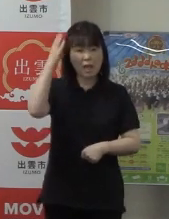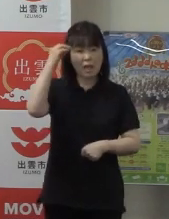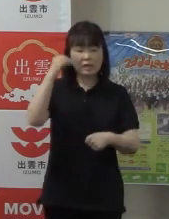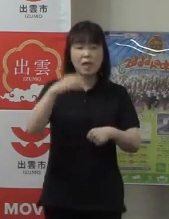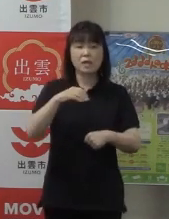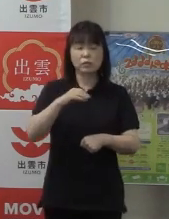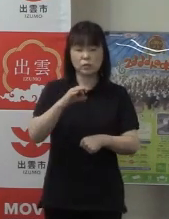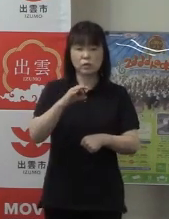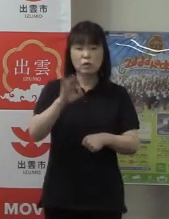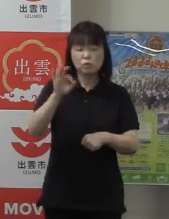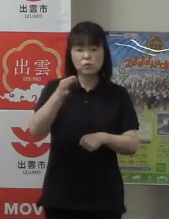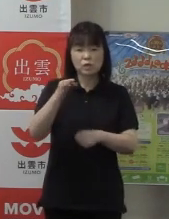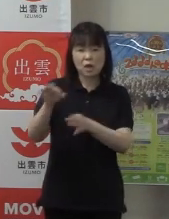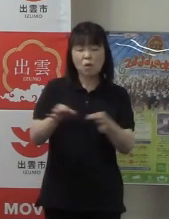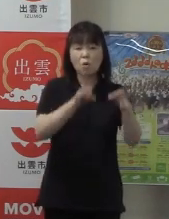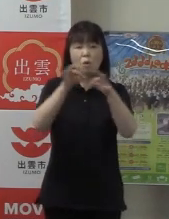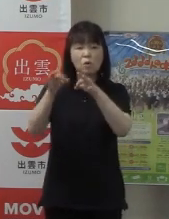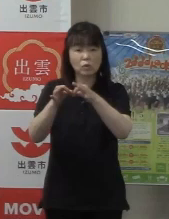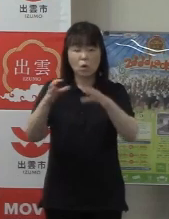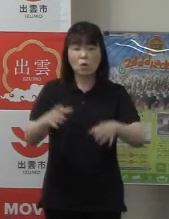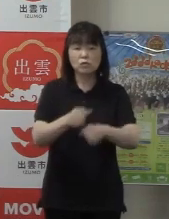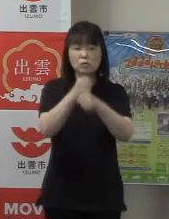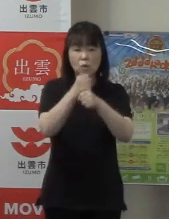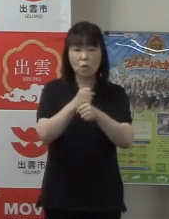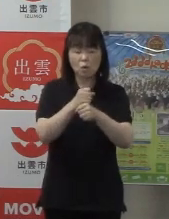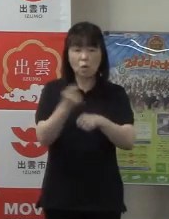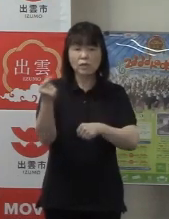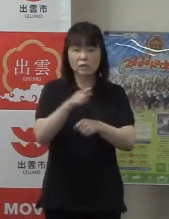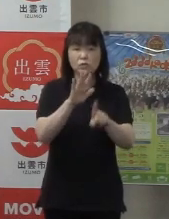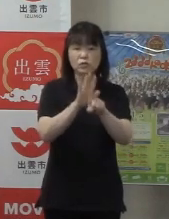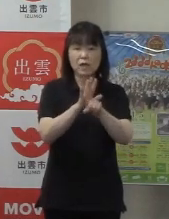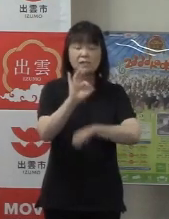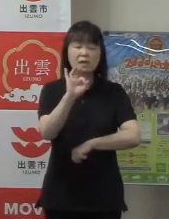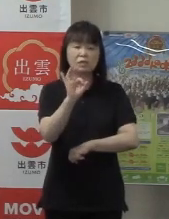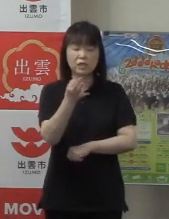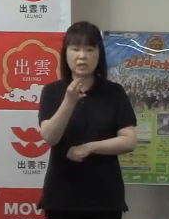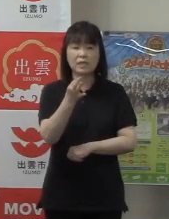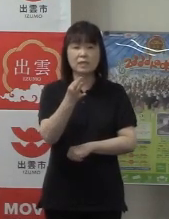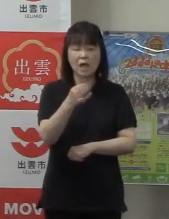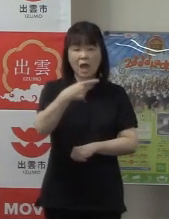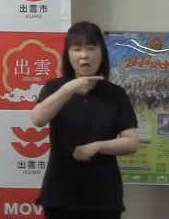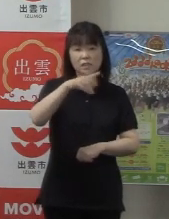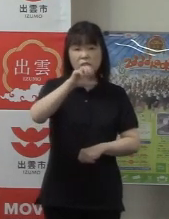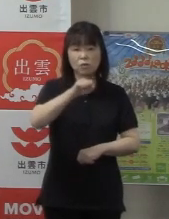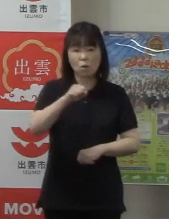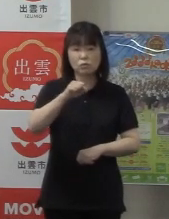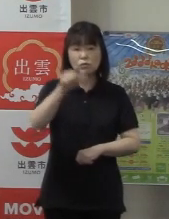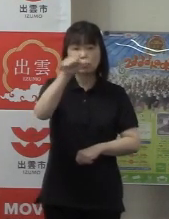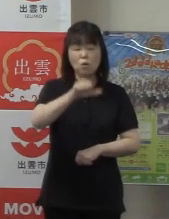格、物価高騰等総合緊急対策関連事業が